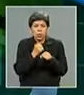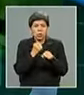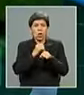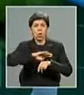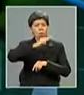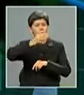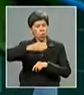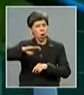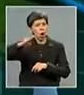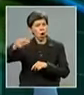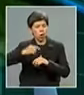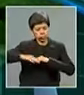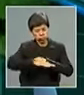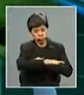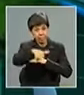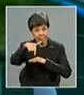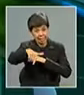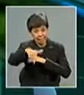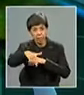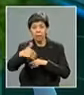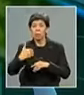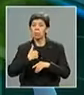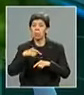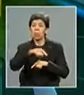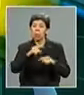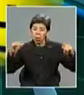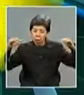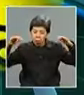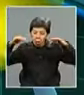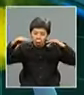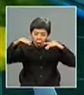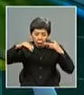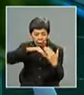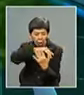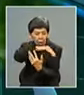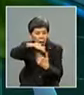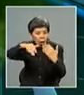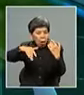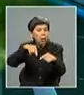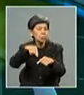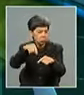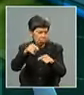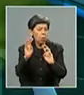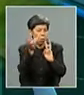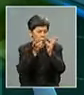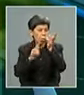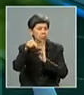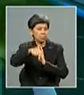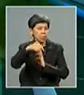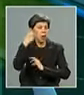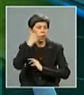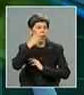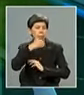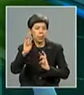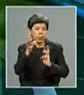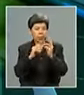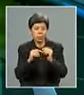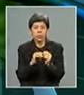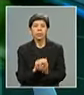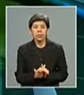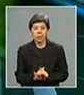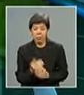สูงที่ราบซึ่งเป็นตัวเมืองอยู่ตรงกลางนั้นจึงเป็นเสมือนการอยู่ในแอ่งกระทะที่เสริมให้หมอกควันไฟถูกกดทับไว้ด้วยมวลเย็นนะ